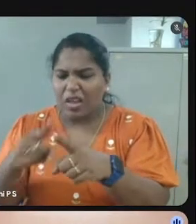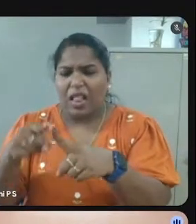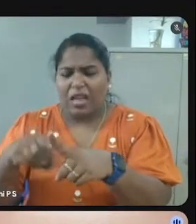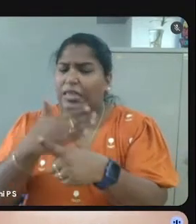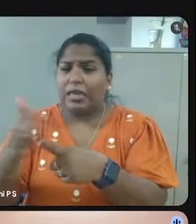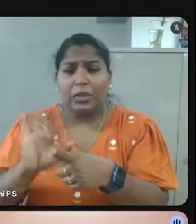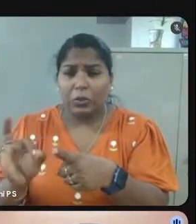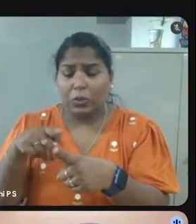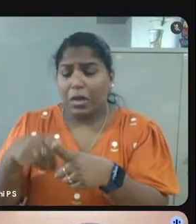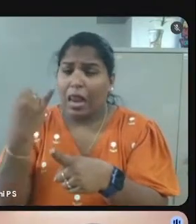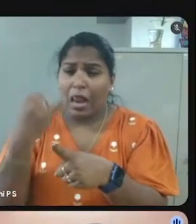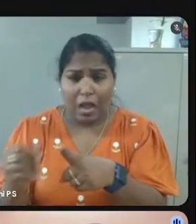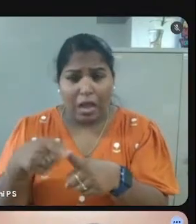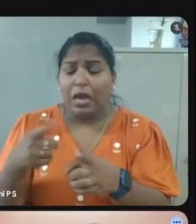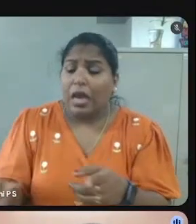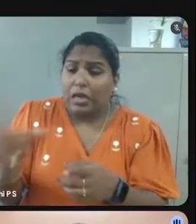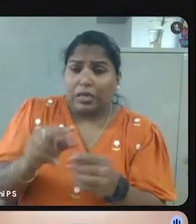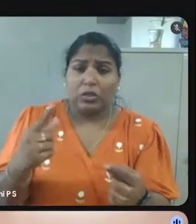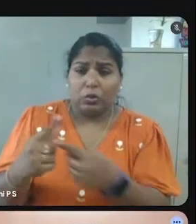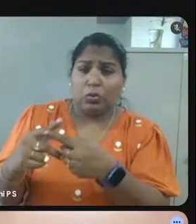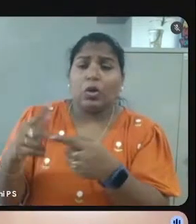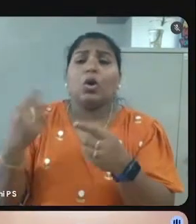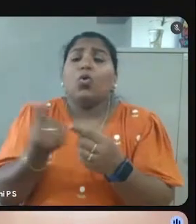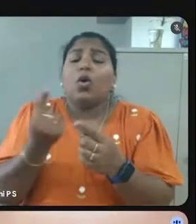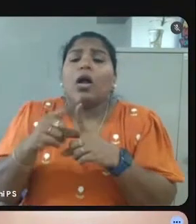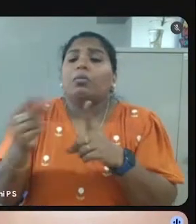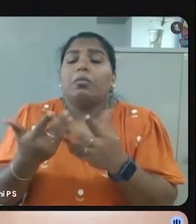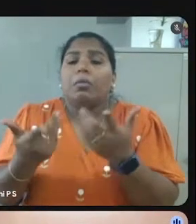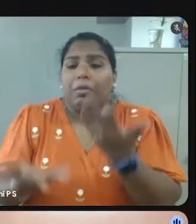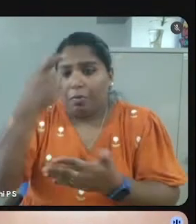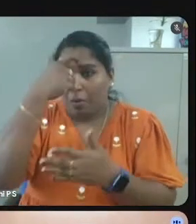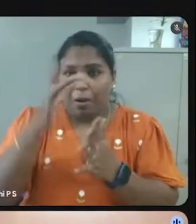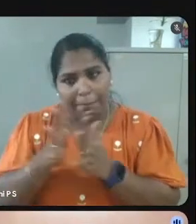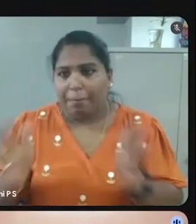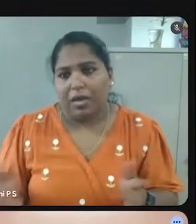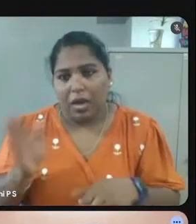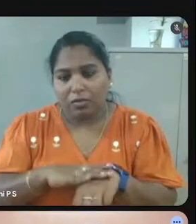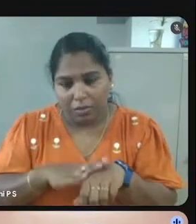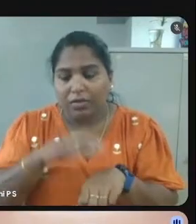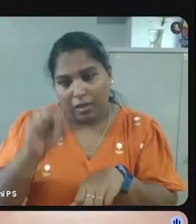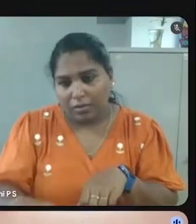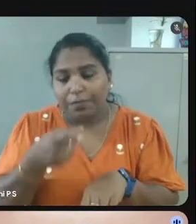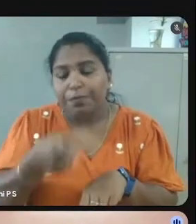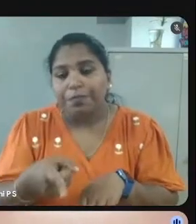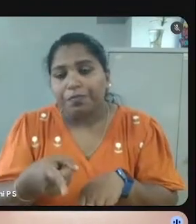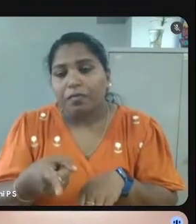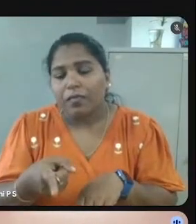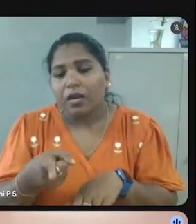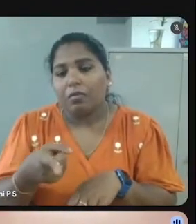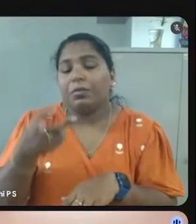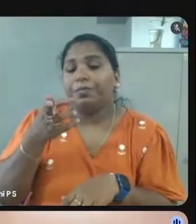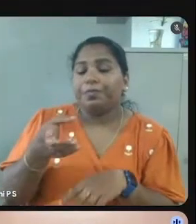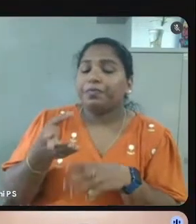ക്ലീൻ ചെയ്യാത്ത കൊണ്ട് പിന്നെ നമുക്ക് യൂസ് ചെയ്താലോ ബുദ്ധിമുട്ടുണ്ടാകും. അങ്ങനെയേ ഉള്ളൂ. പിന്നെ വേറെ എന്തു പ്രശ്നമില്ല. അവര് സെക്ഷൽ